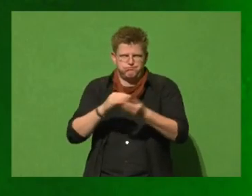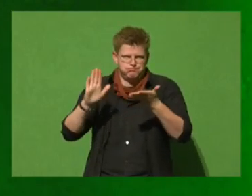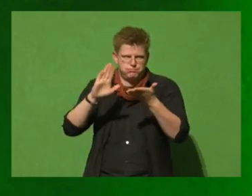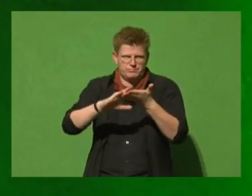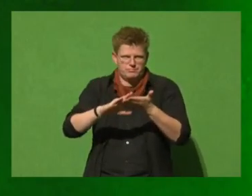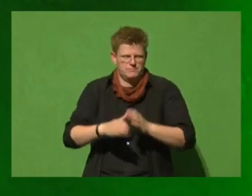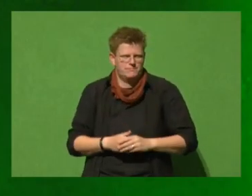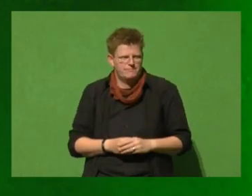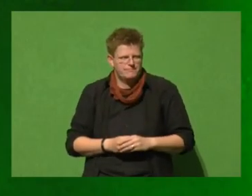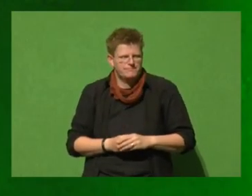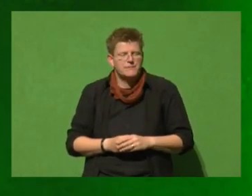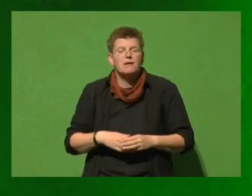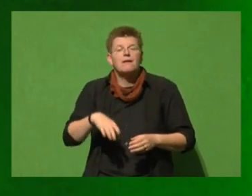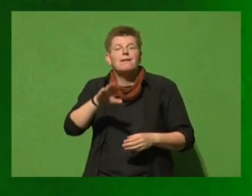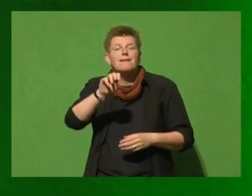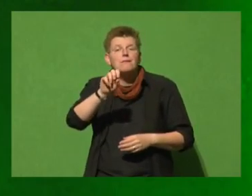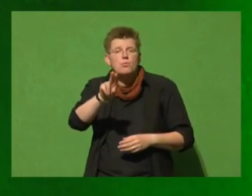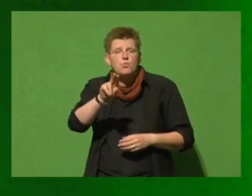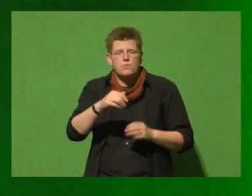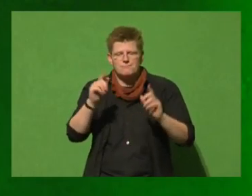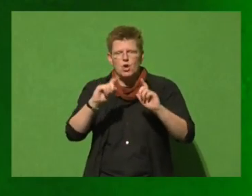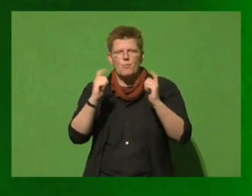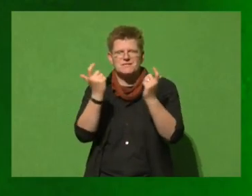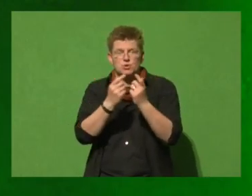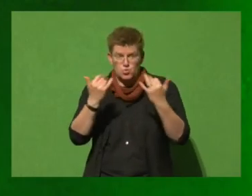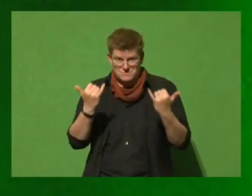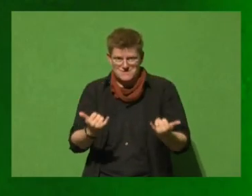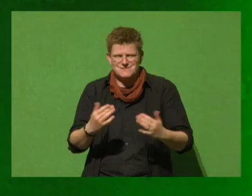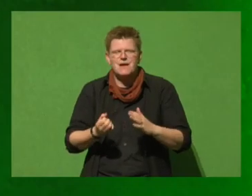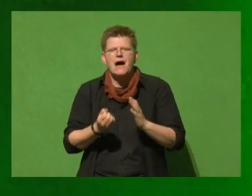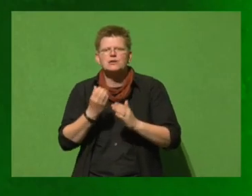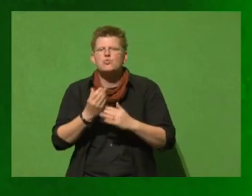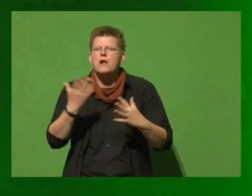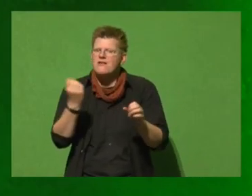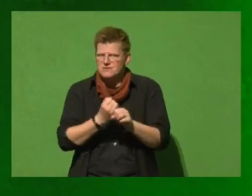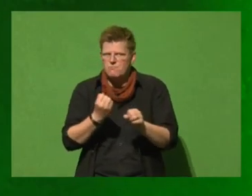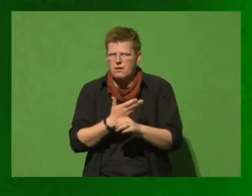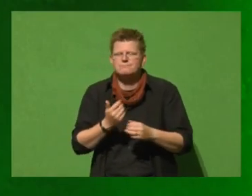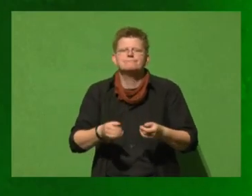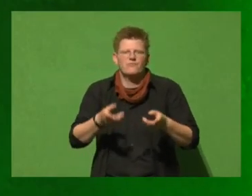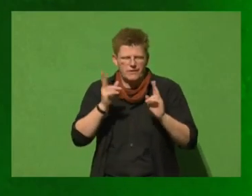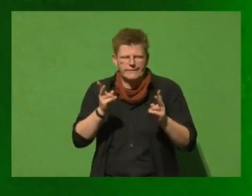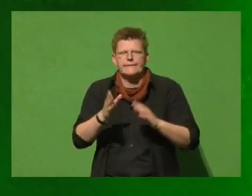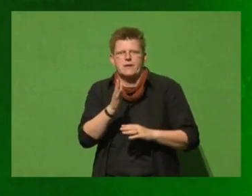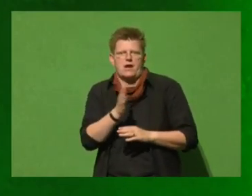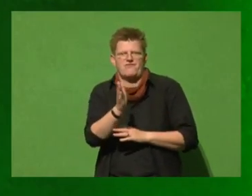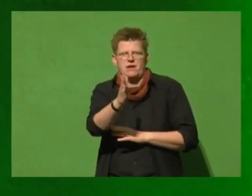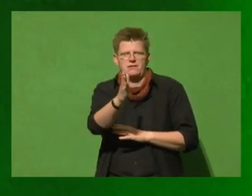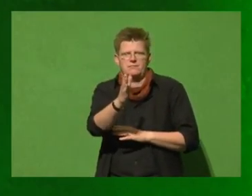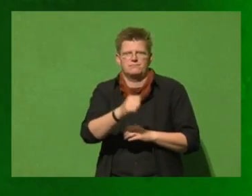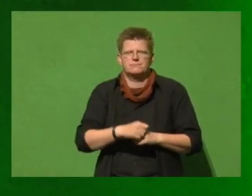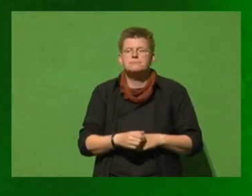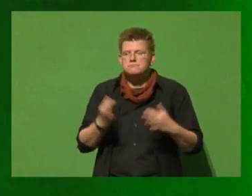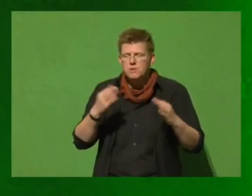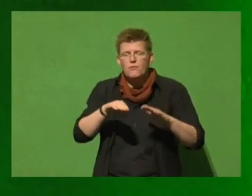Die EU-Kommission hat ganz aktuell einen kleinen Schritt in die richtige Richtung gemacht. Sie will einen Verteilungsschlüssel für